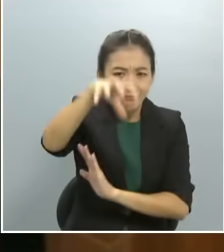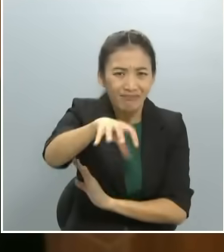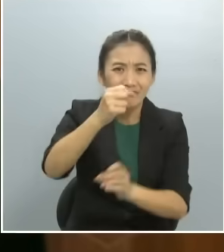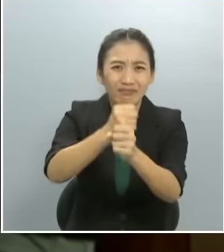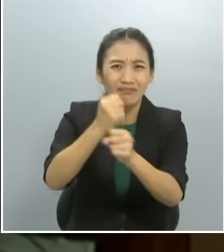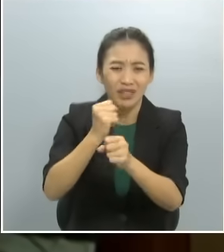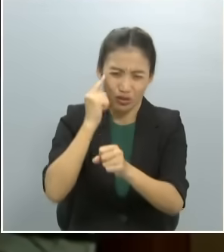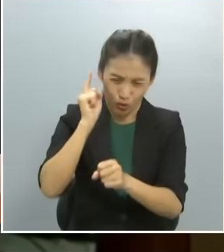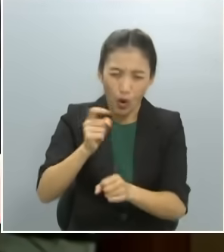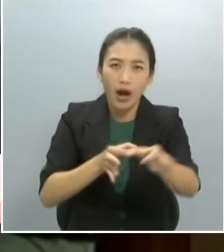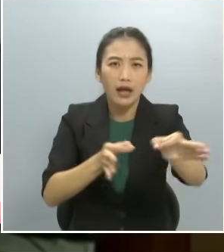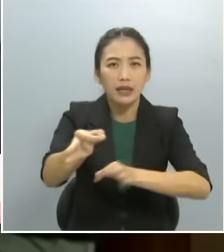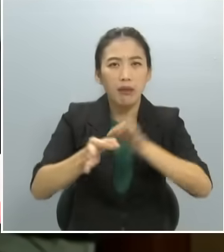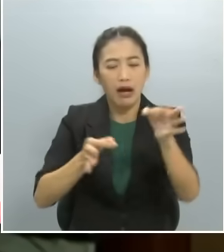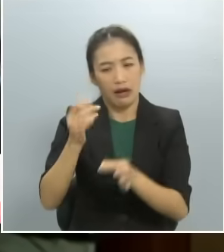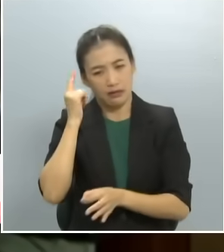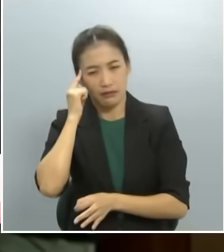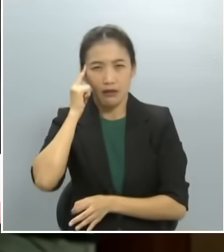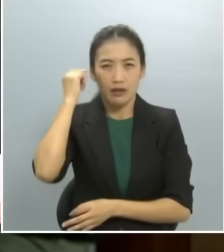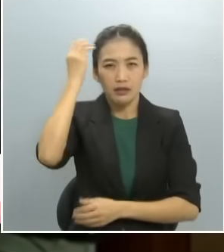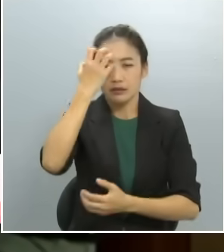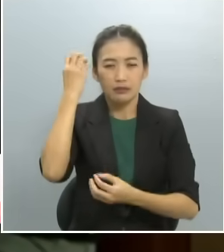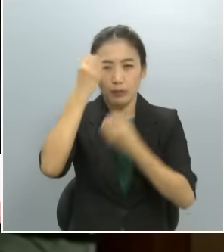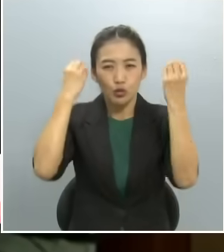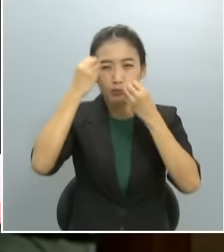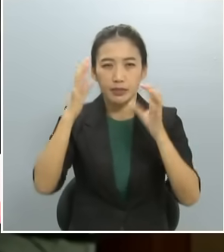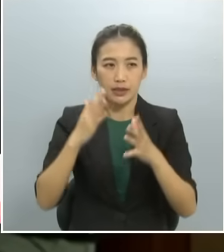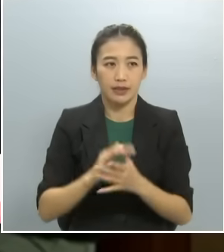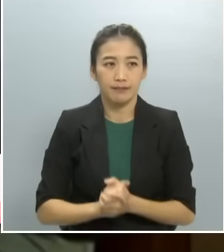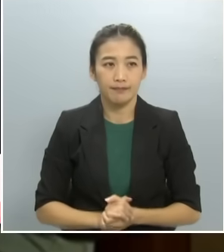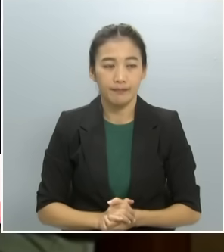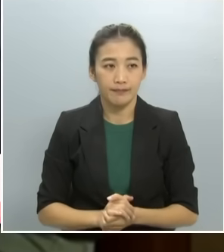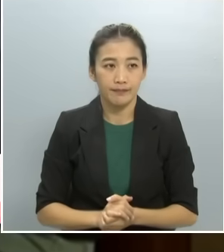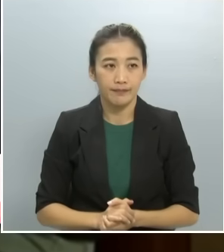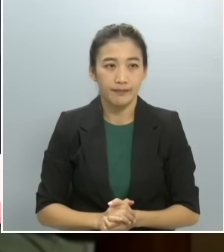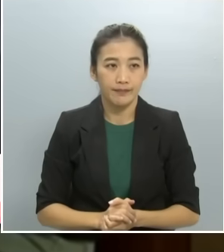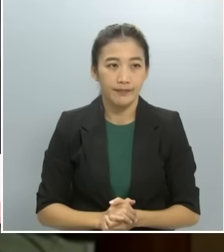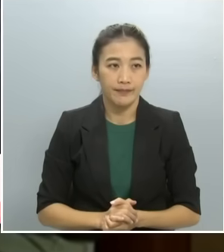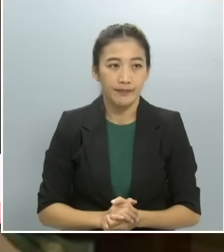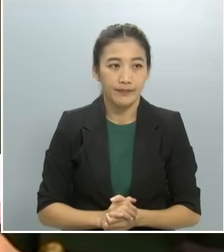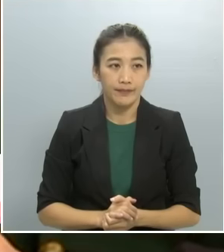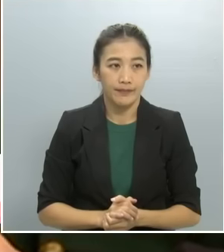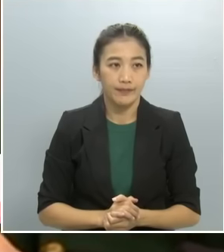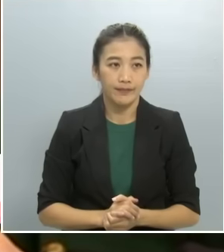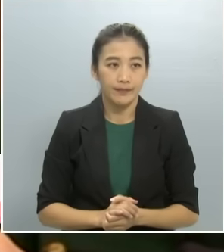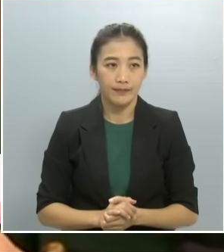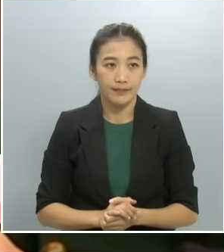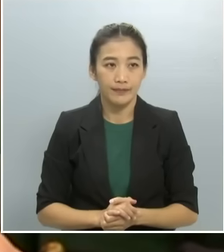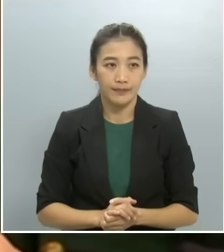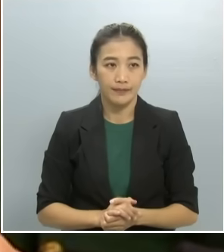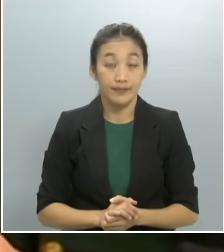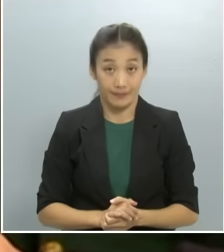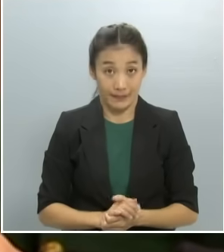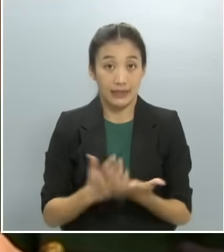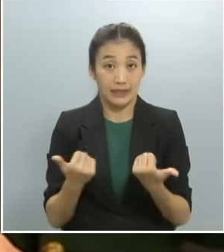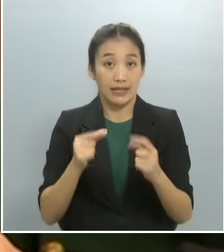จะได้เข้าใจไม่เกิดความสับสนค่ะลองฟังดูนะเรื่องปังชา